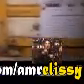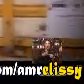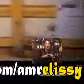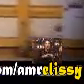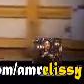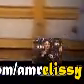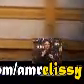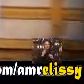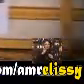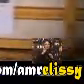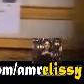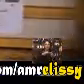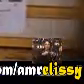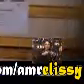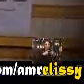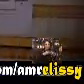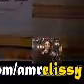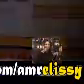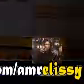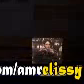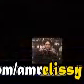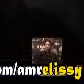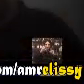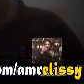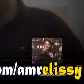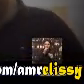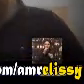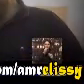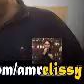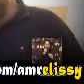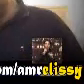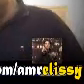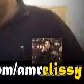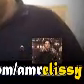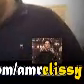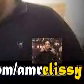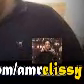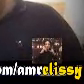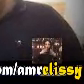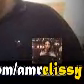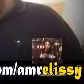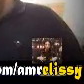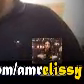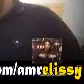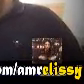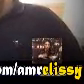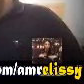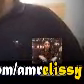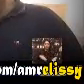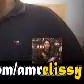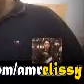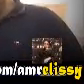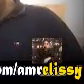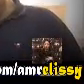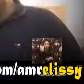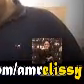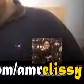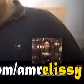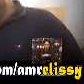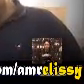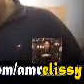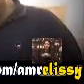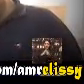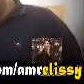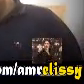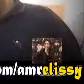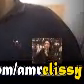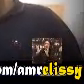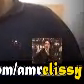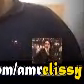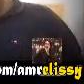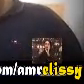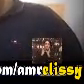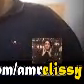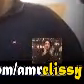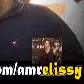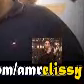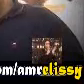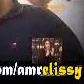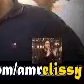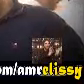ابو الفضل وبنك الطعام وبنك الكساء. عملنا قافله كبيره جدا